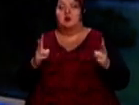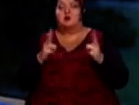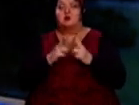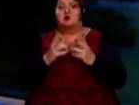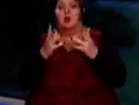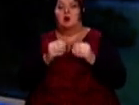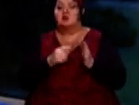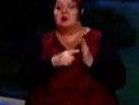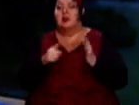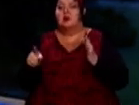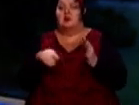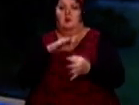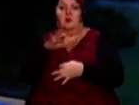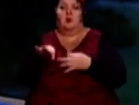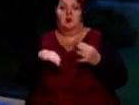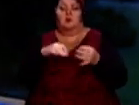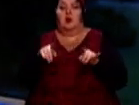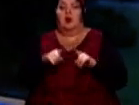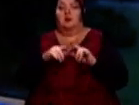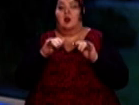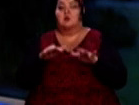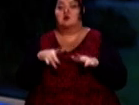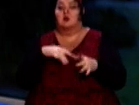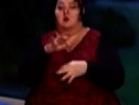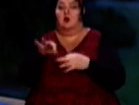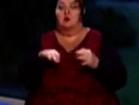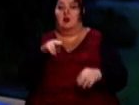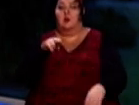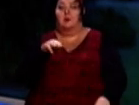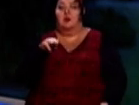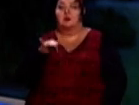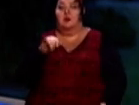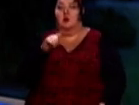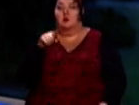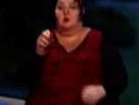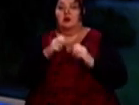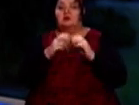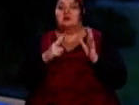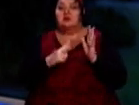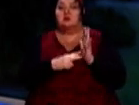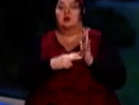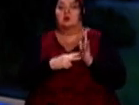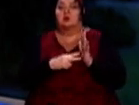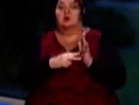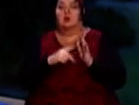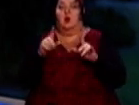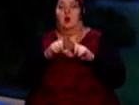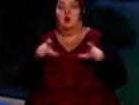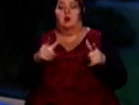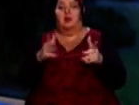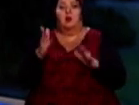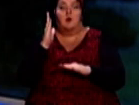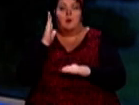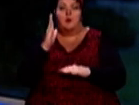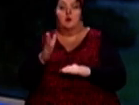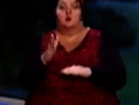на етапі проєктування. Таким чином ми проєктували ПТУ номер 17, це безпрецедентний об'єкт, який буде, я сподіваюся, що